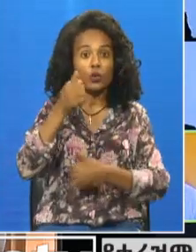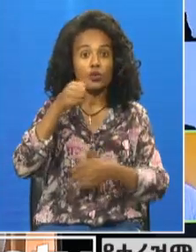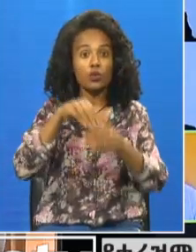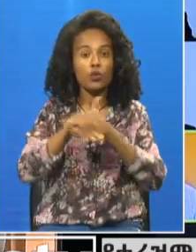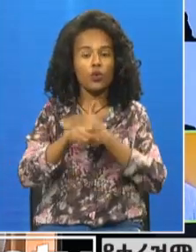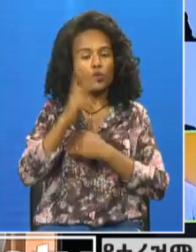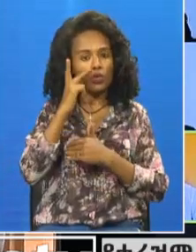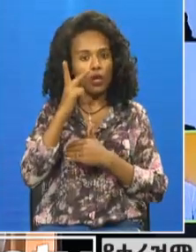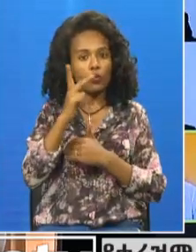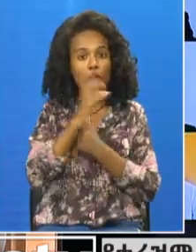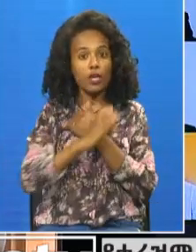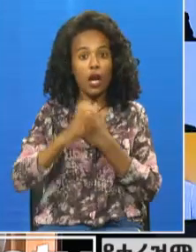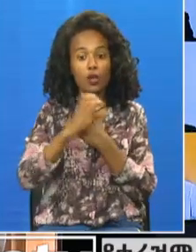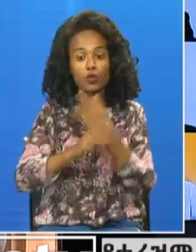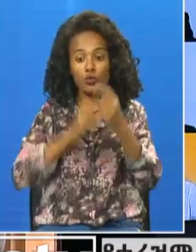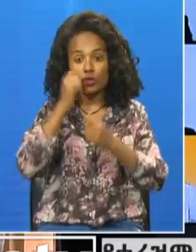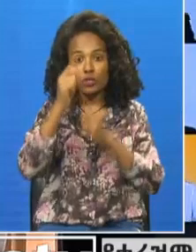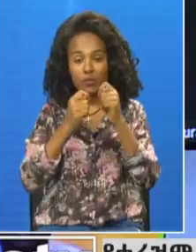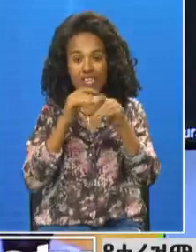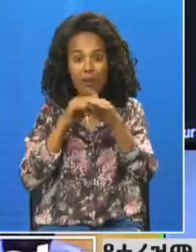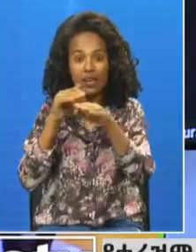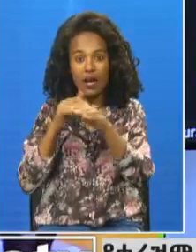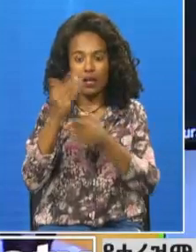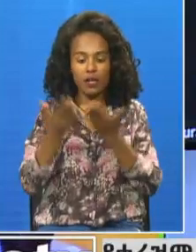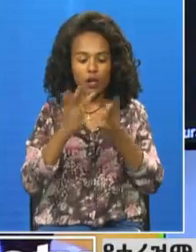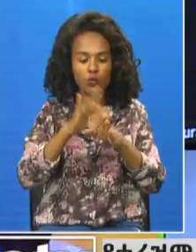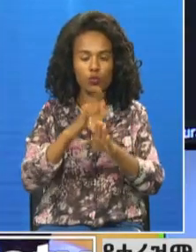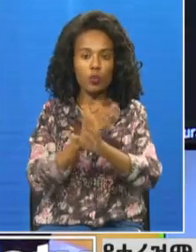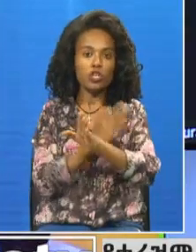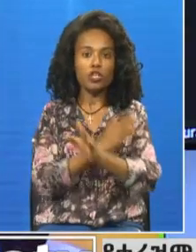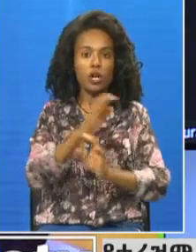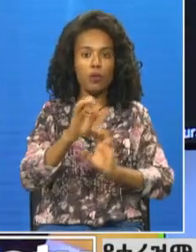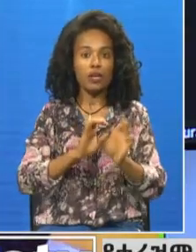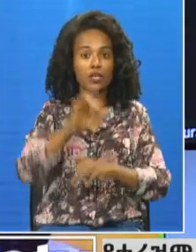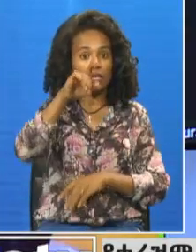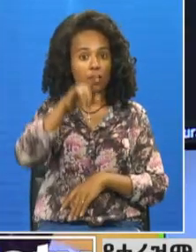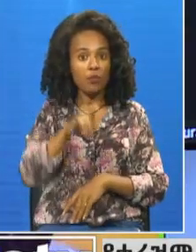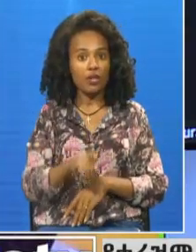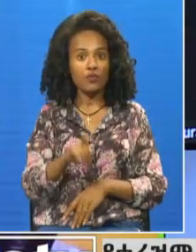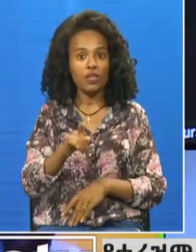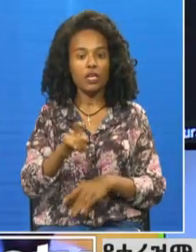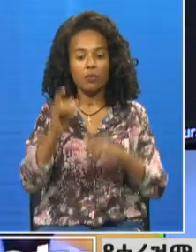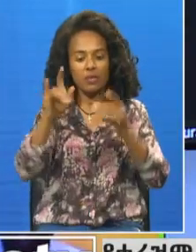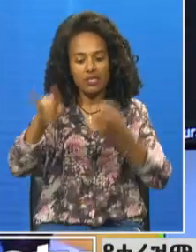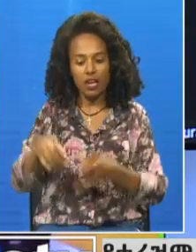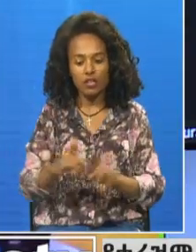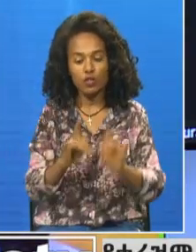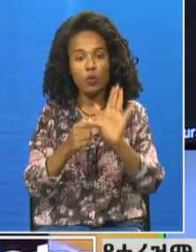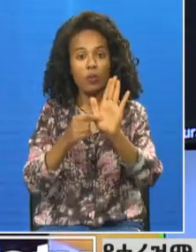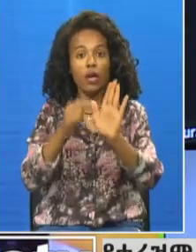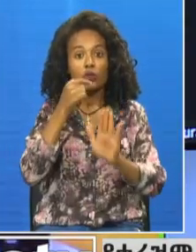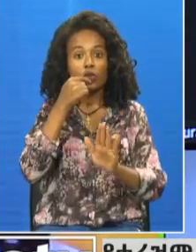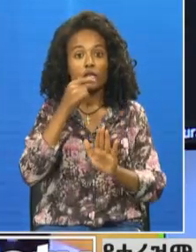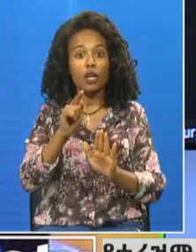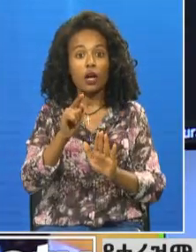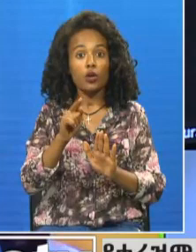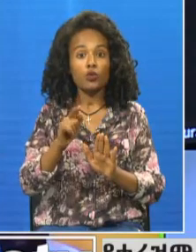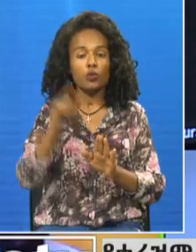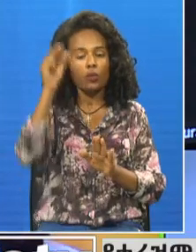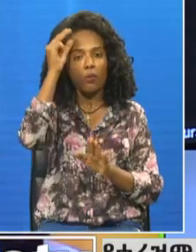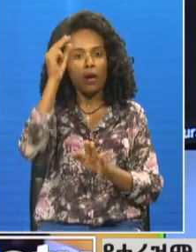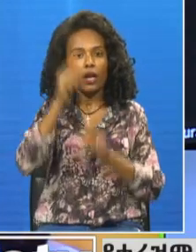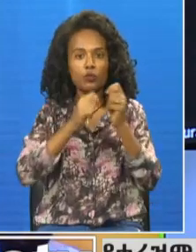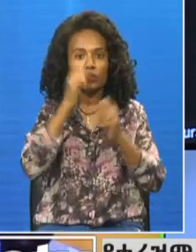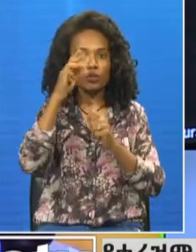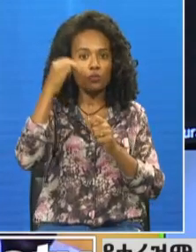ስራ በሰፊው ስትራቴጂ ላይ እንደሚሰራ ታሳቢ ይደረጋል። ሆቴሎች በኮሮና ወረርሽኝ ሳቢያ ያሉበትን ጊዜያዊ ችግር